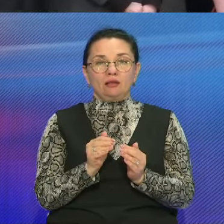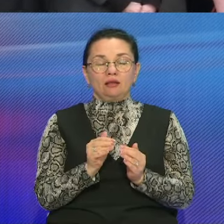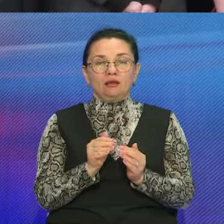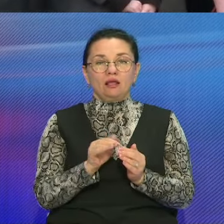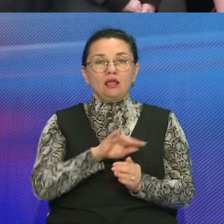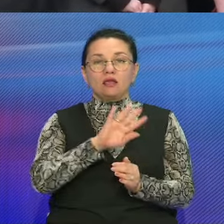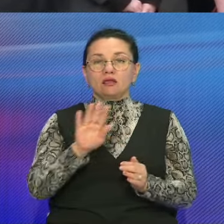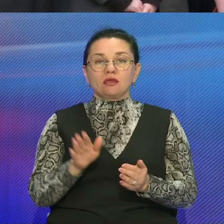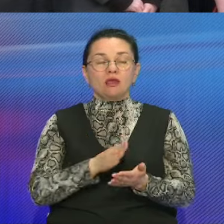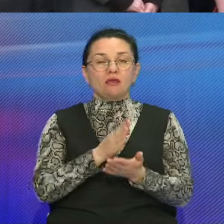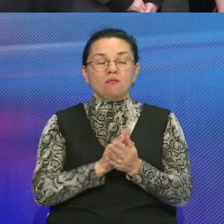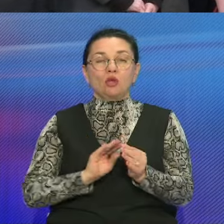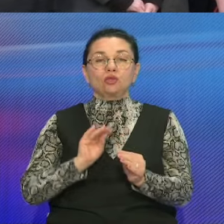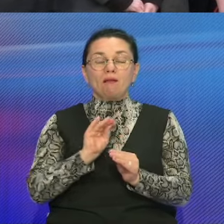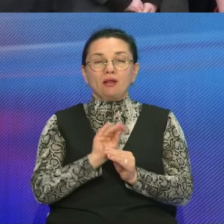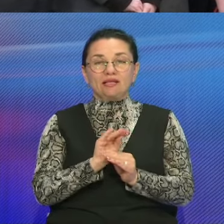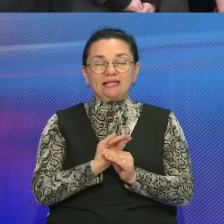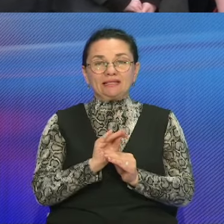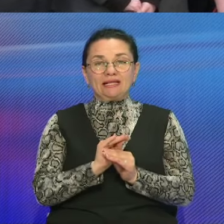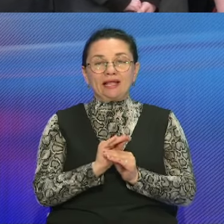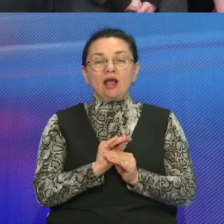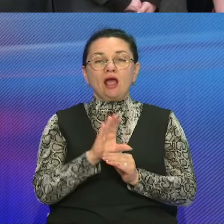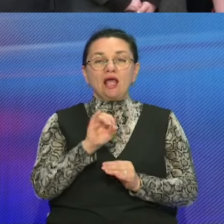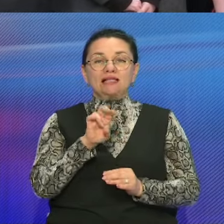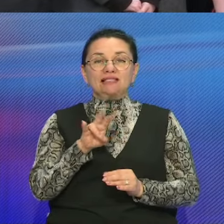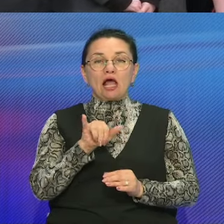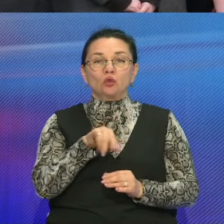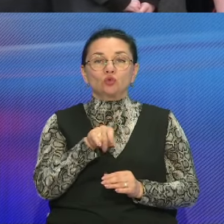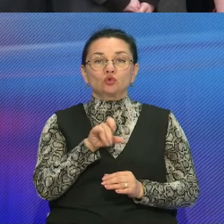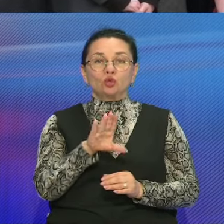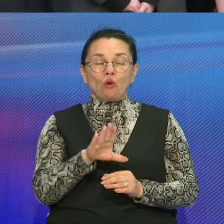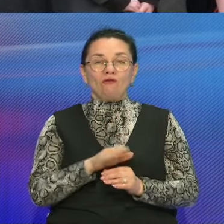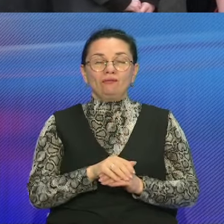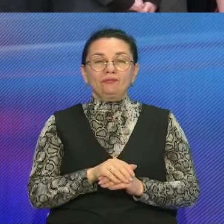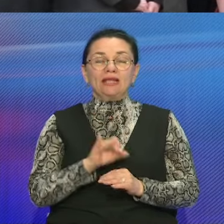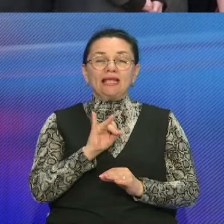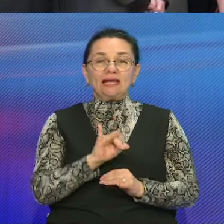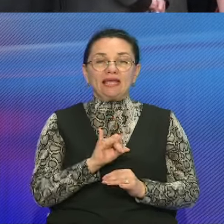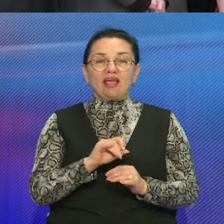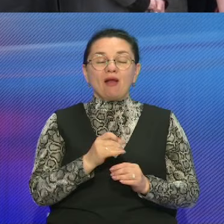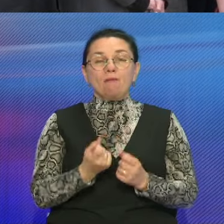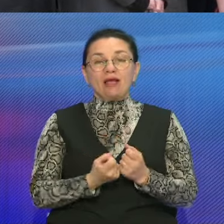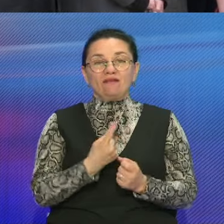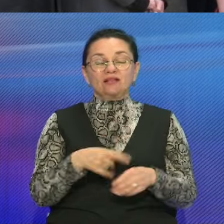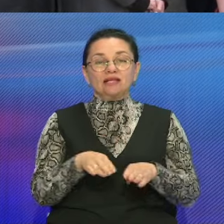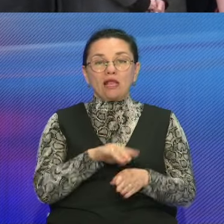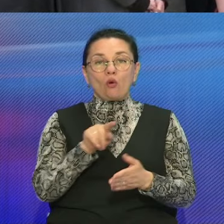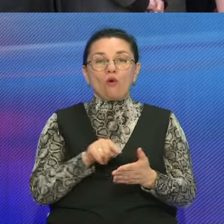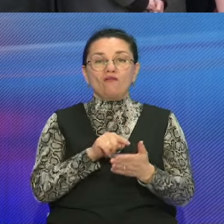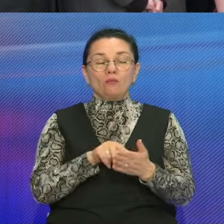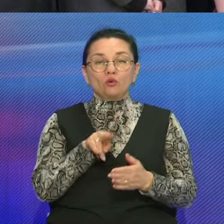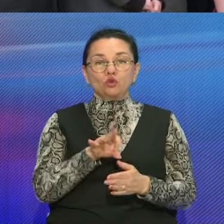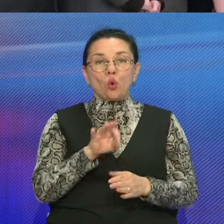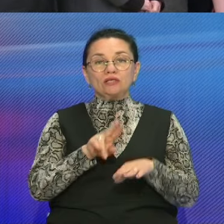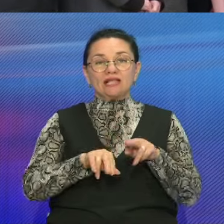не имеют дополнительных санузлов. Поэтому, в общем-то, и возник вопрос о